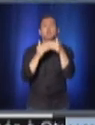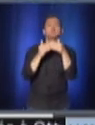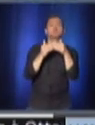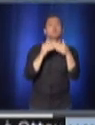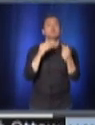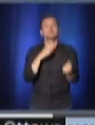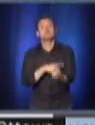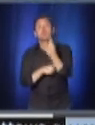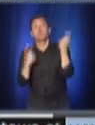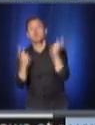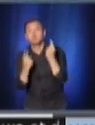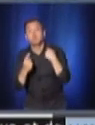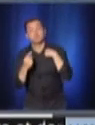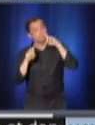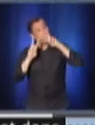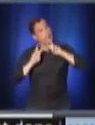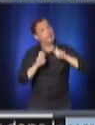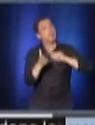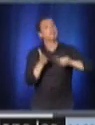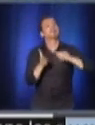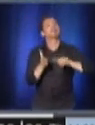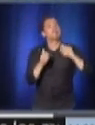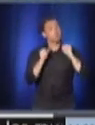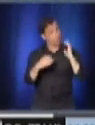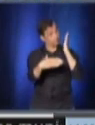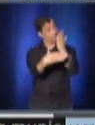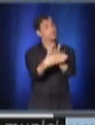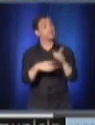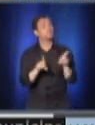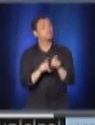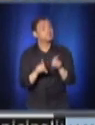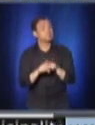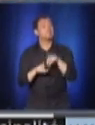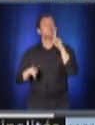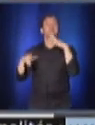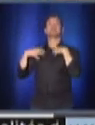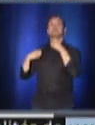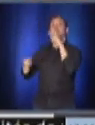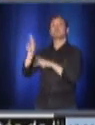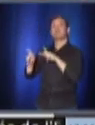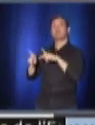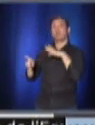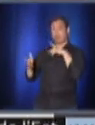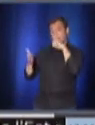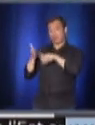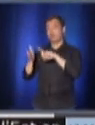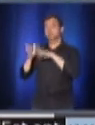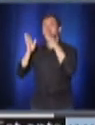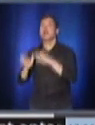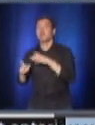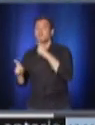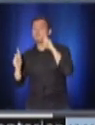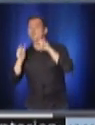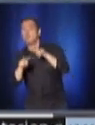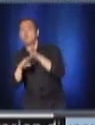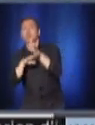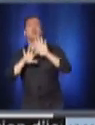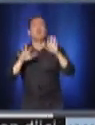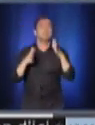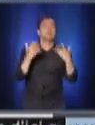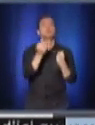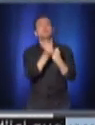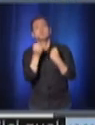enquête. Chaque fois, il y a des interventions. Il y a même des équipes de santé publique qui vont avec les inspecteurs pour supporter puis aider à voir s'il n'y a pas des choses qui